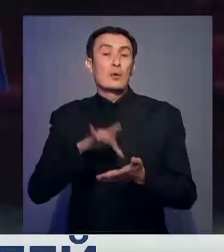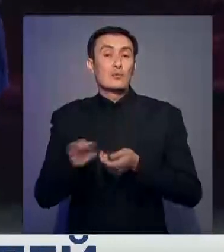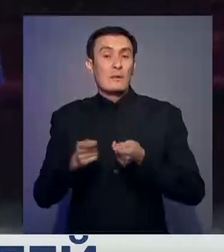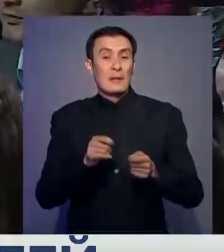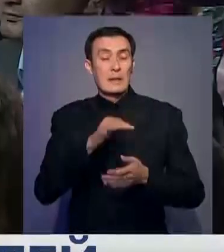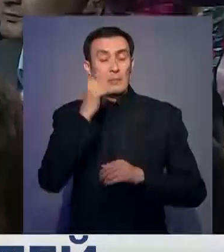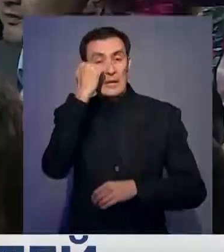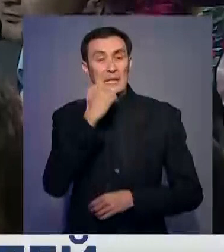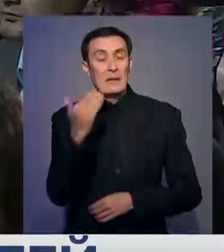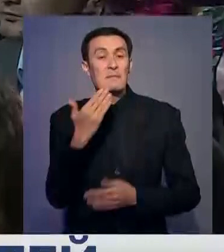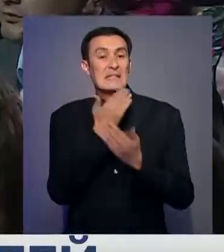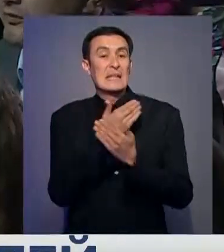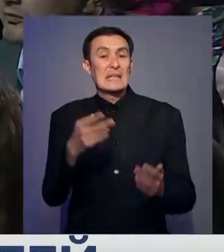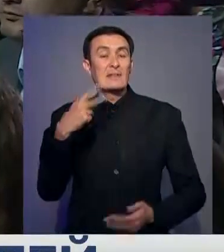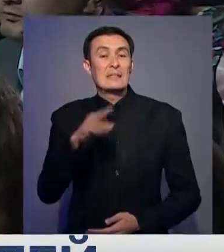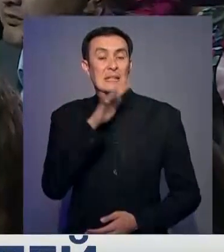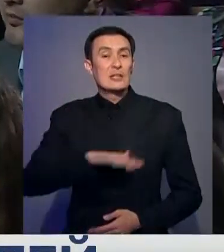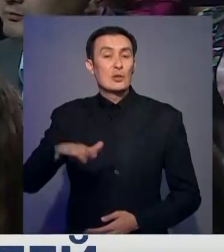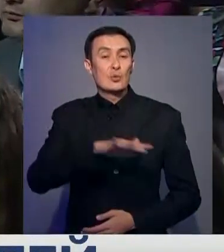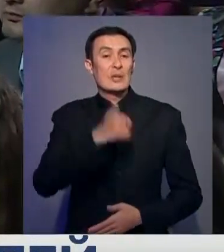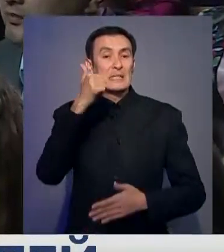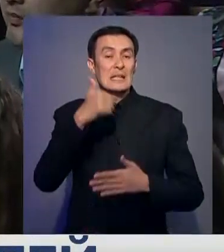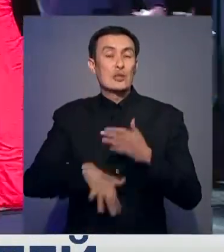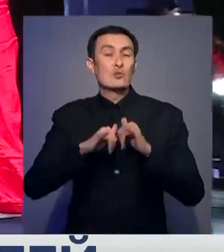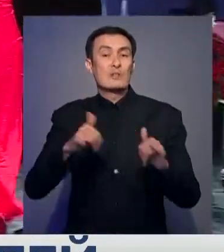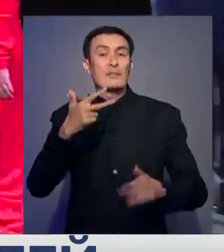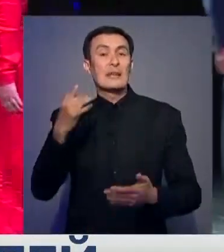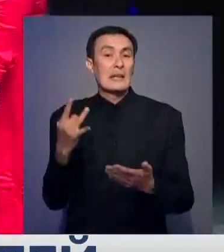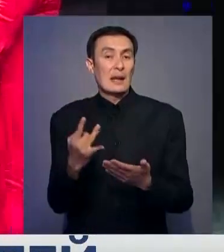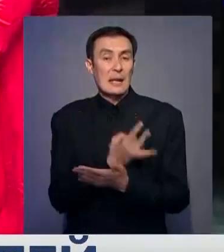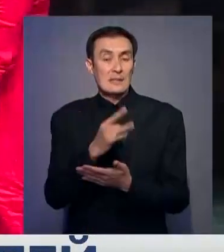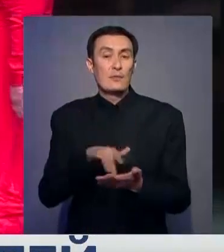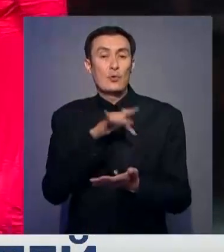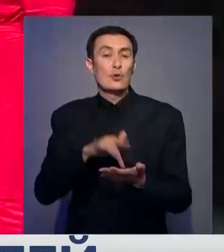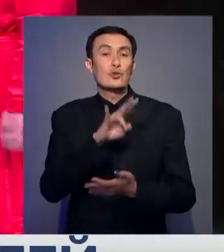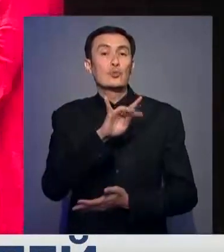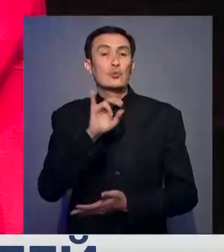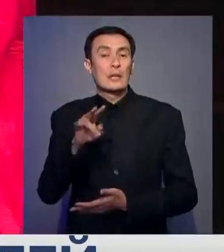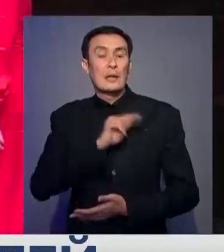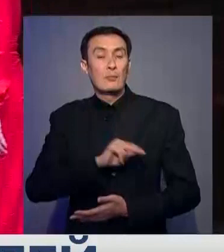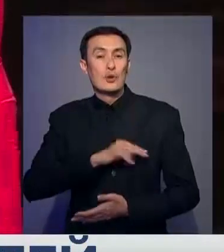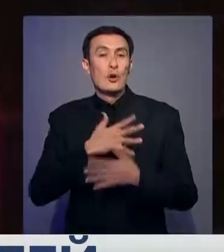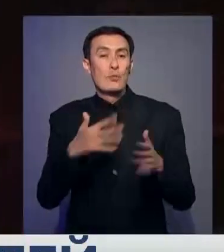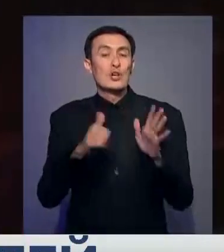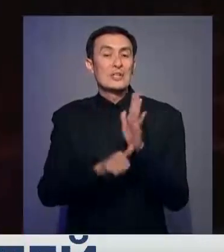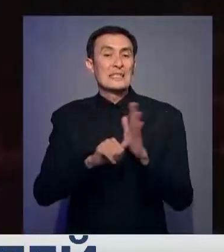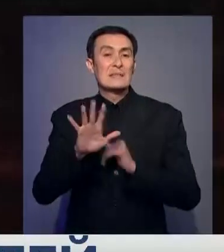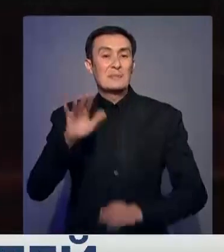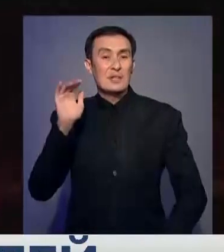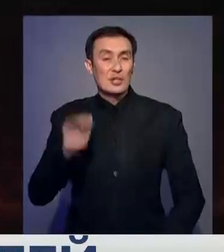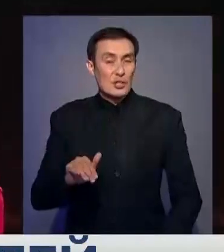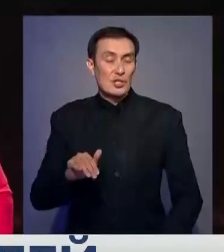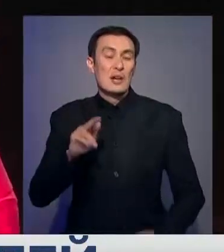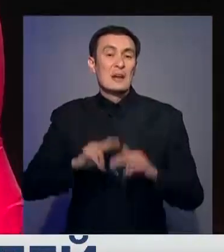рассказал, что благодаря им за последние 20 лет территория столицы выросла более чем в 3 раза. В Нур-Султане трудятся более